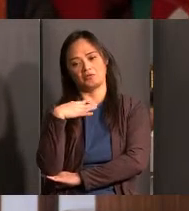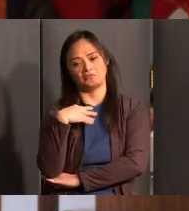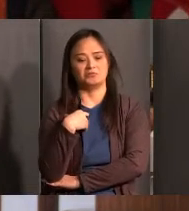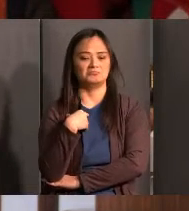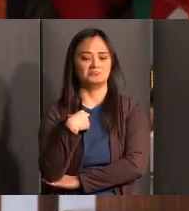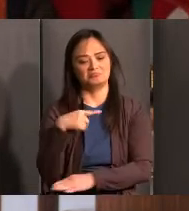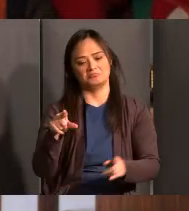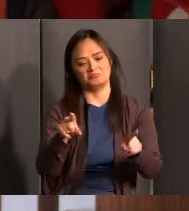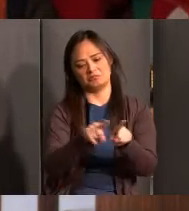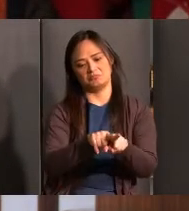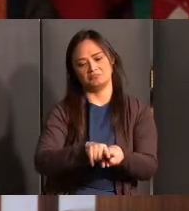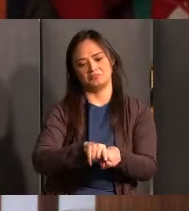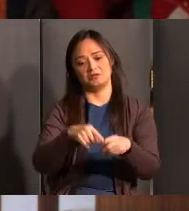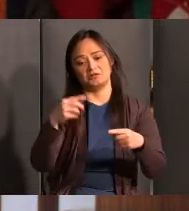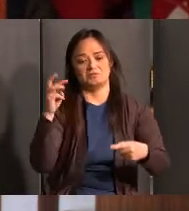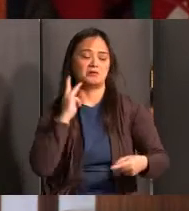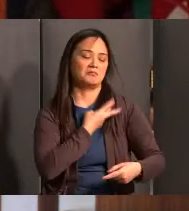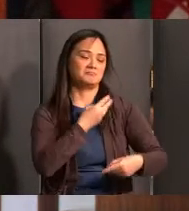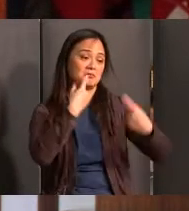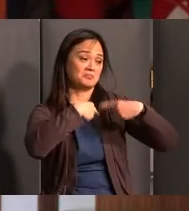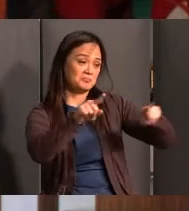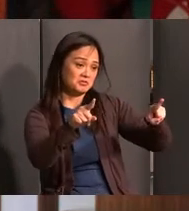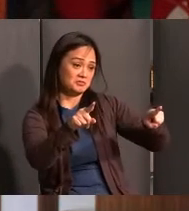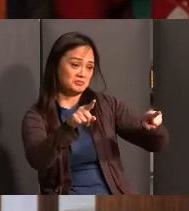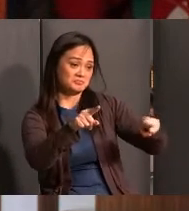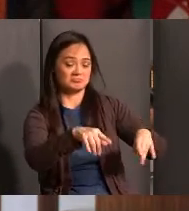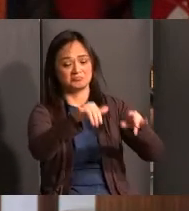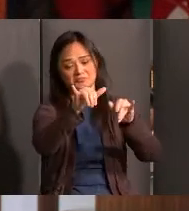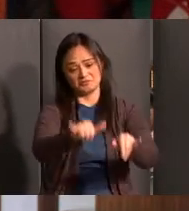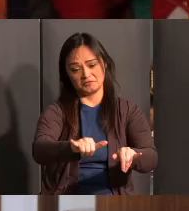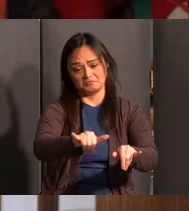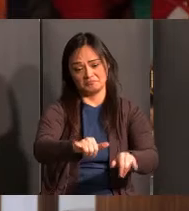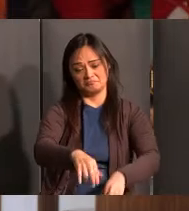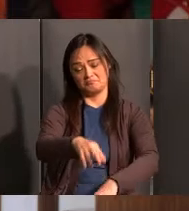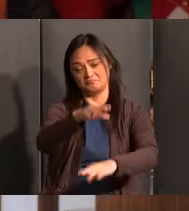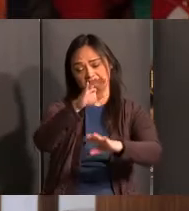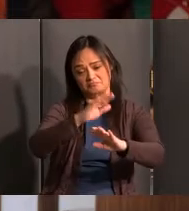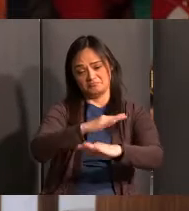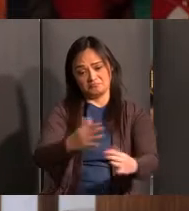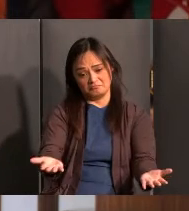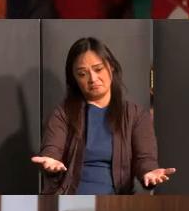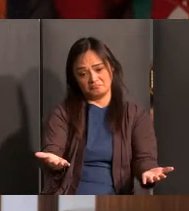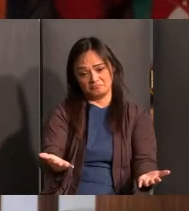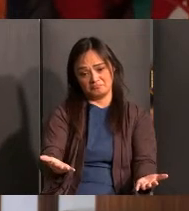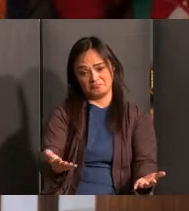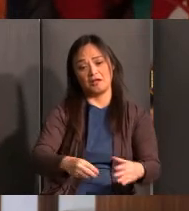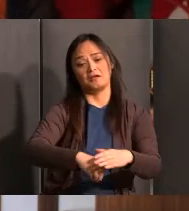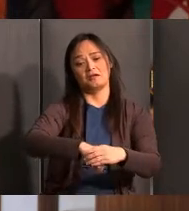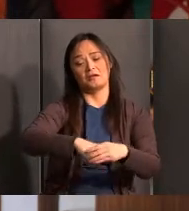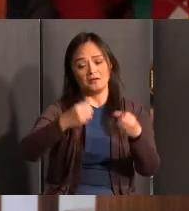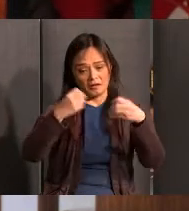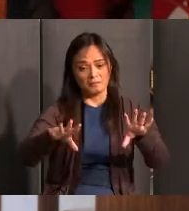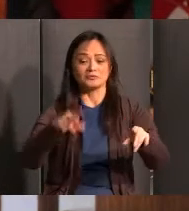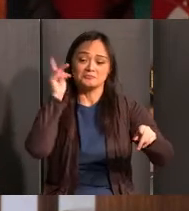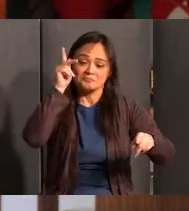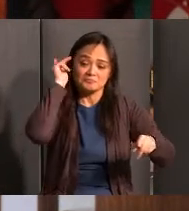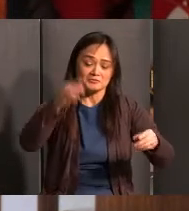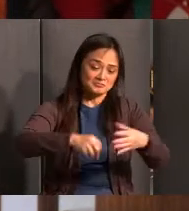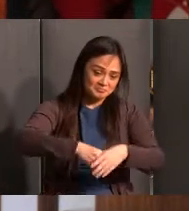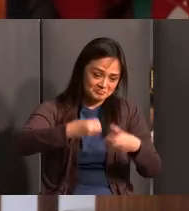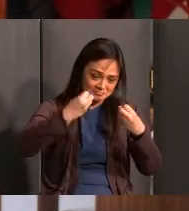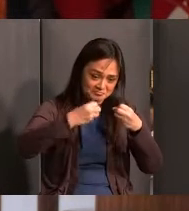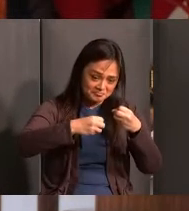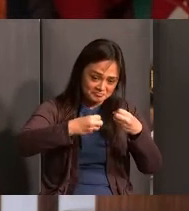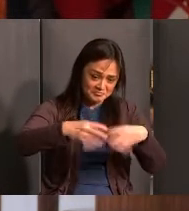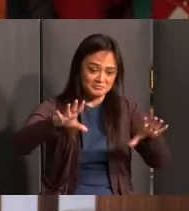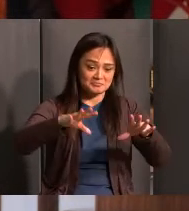natin, you know, and we'll just be there and we will go out the same way. And I have been saying a while